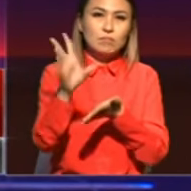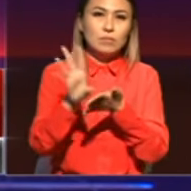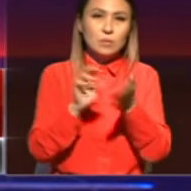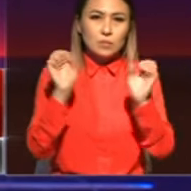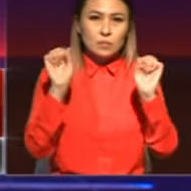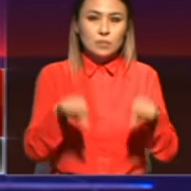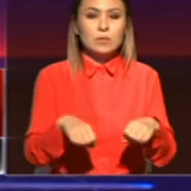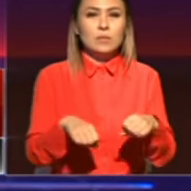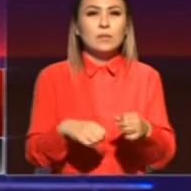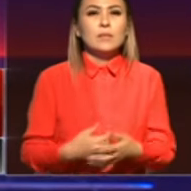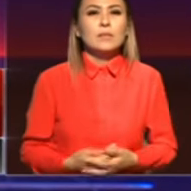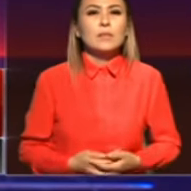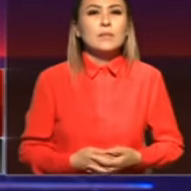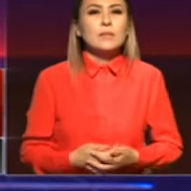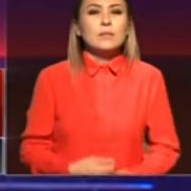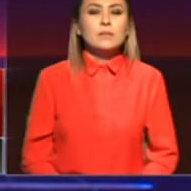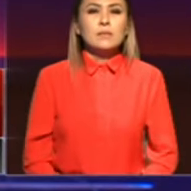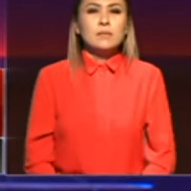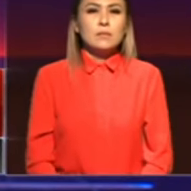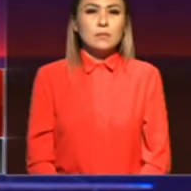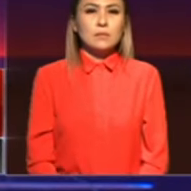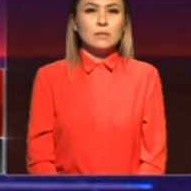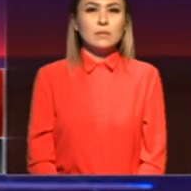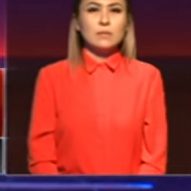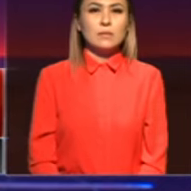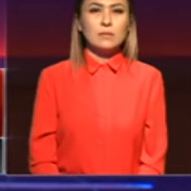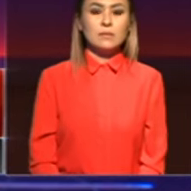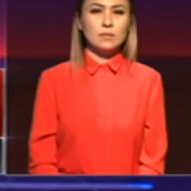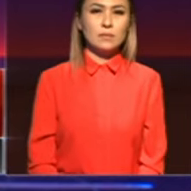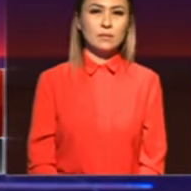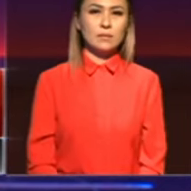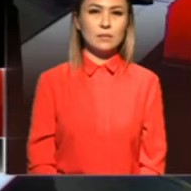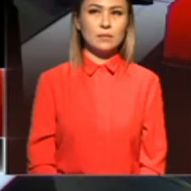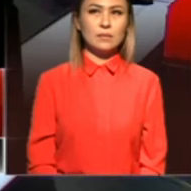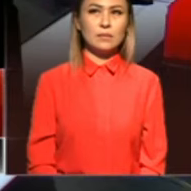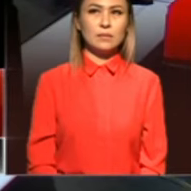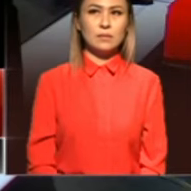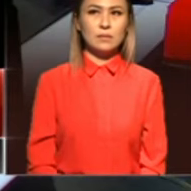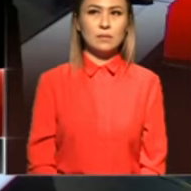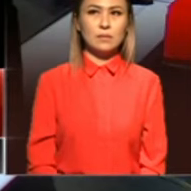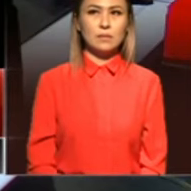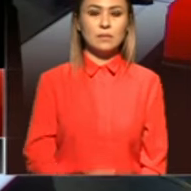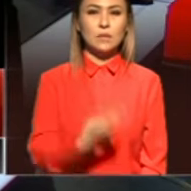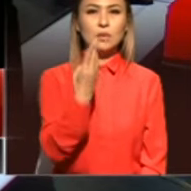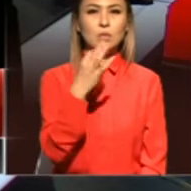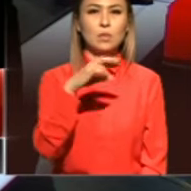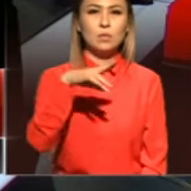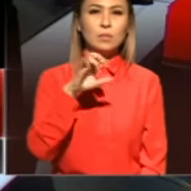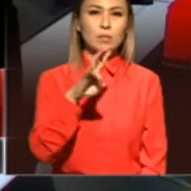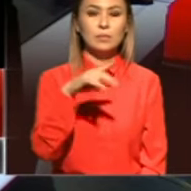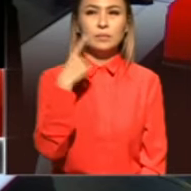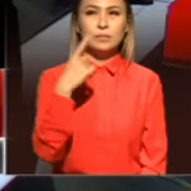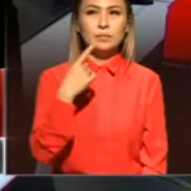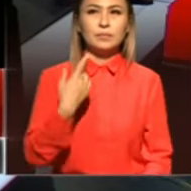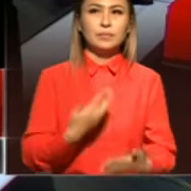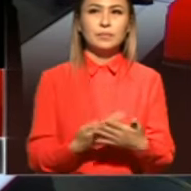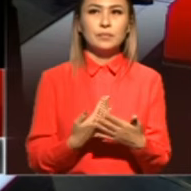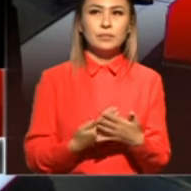жерде айта кететін нәрсе, шынында жаңағы қызым жақсы айтып кетті. Шолпан ханым жақсы айтып кетті.